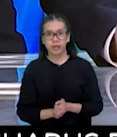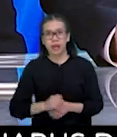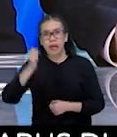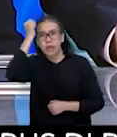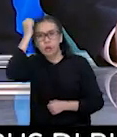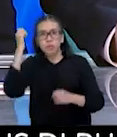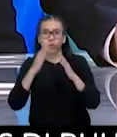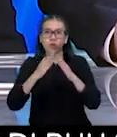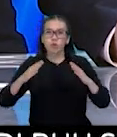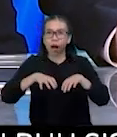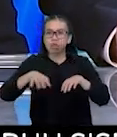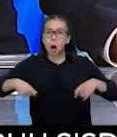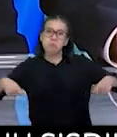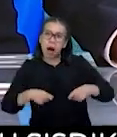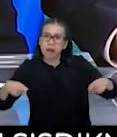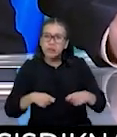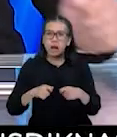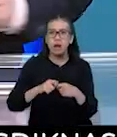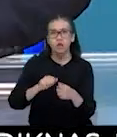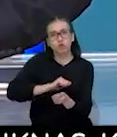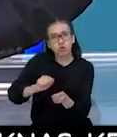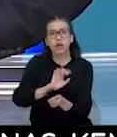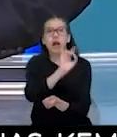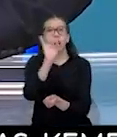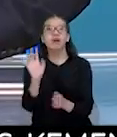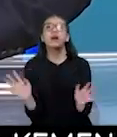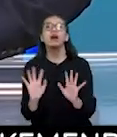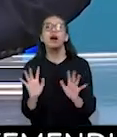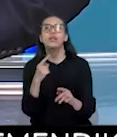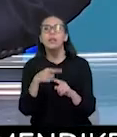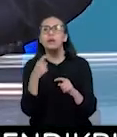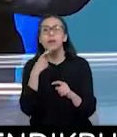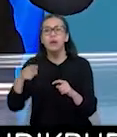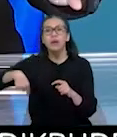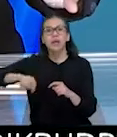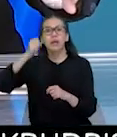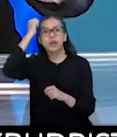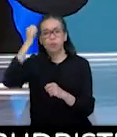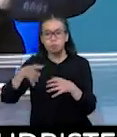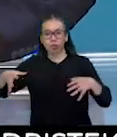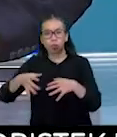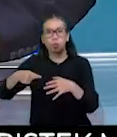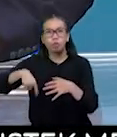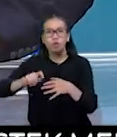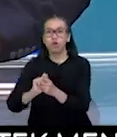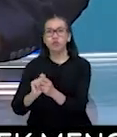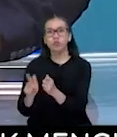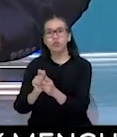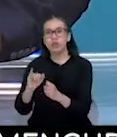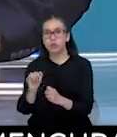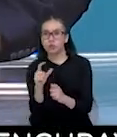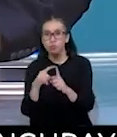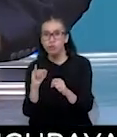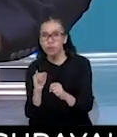Sejumlah ibu rumah tangga digerebek polisi saat berjudi di perkebunan sawit. Polisi menyita barang bukti diantaranya kartu dan